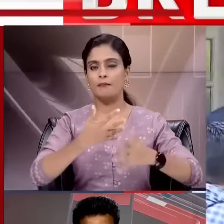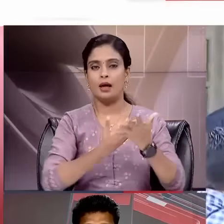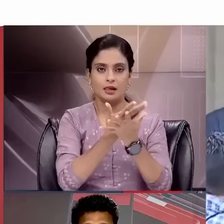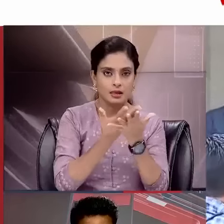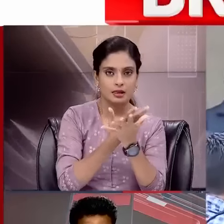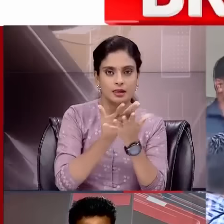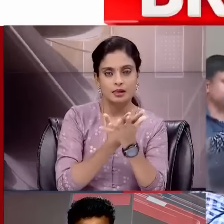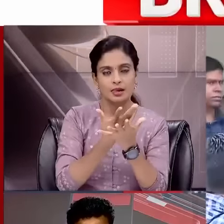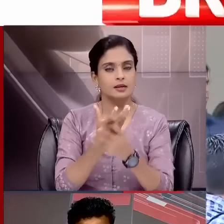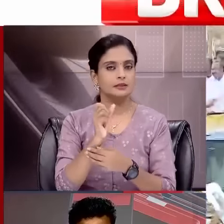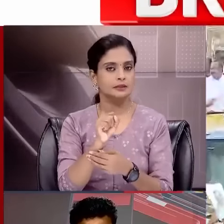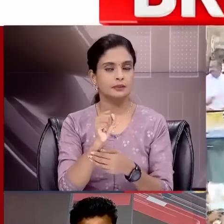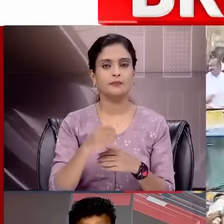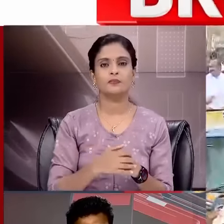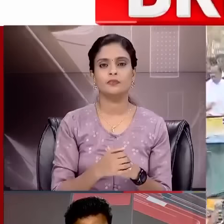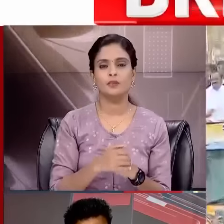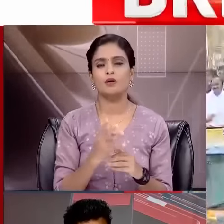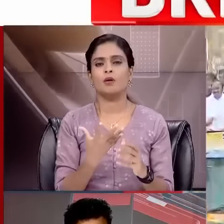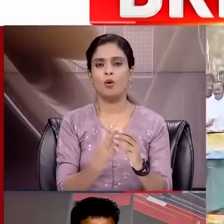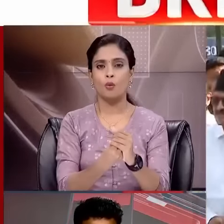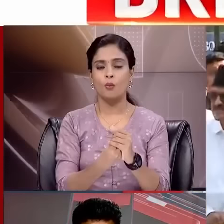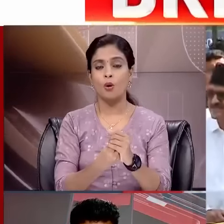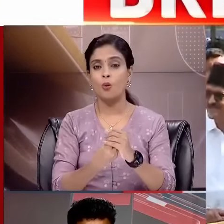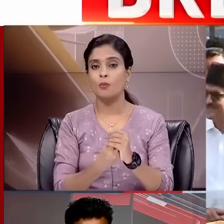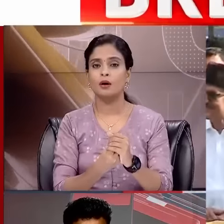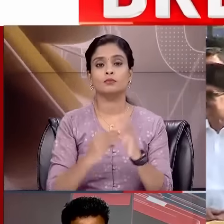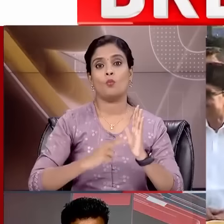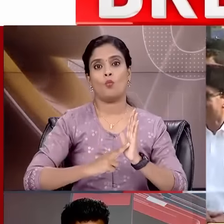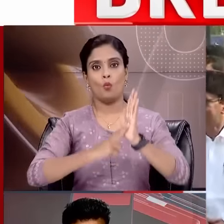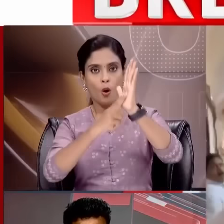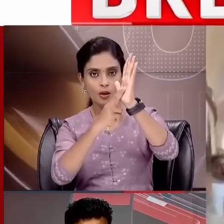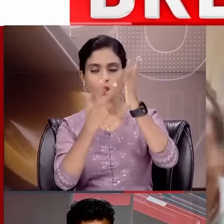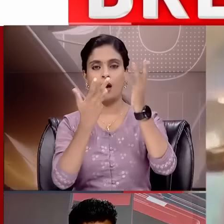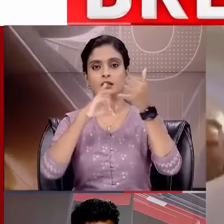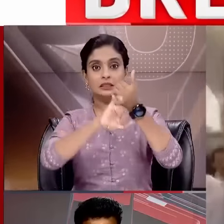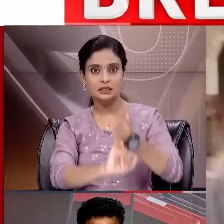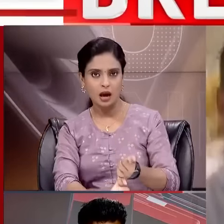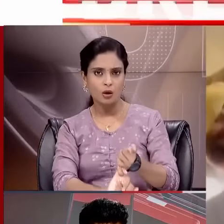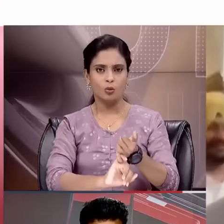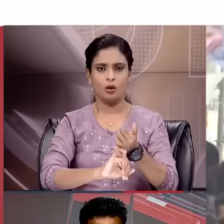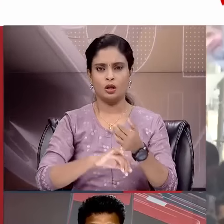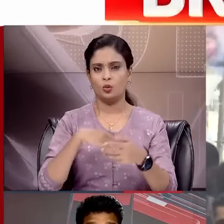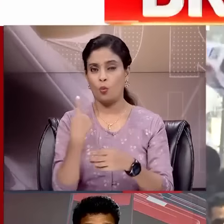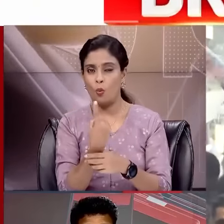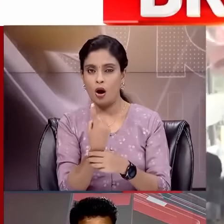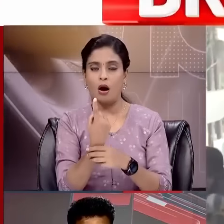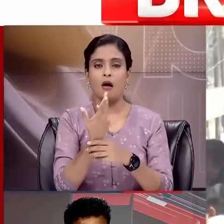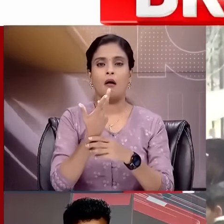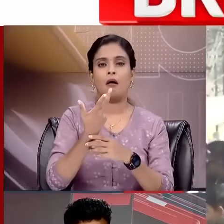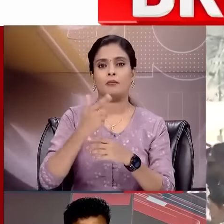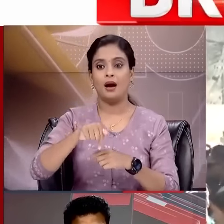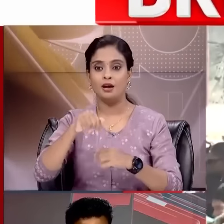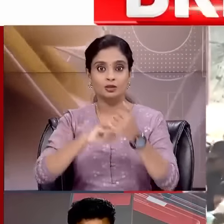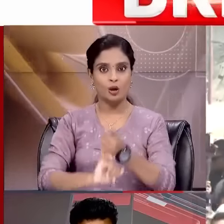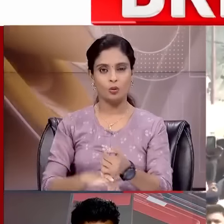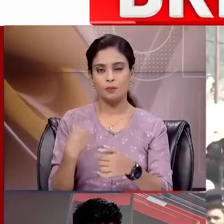ഒരു നീക്കത്തെ നമ്മൾ വിലയിരുത്താൻ മാത്രവുമല്ല ഉത്തരേന്ത്യയിൽ ദക്ഷിണേന്ത്യയിൽ കേരളത്തിൽ വയനാട്ടിൽ മാത്രം മത്സരിച്ചാൽ അത് ദോഷം ചെയ്യും ഉത്തരേന്ത്യയിലെ പ്രധാനപ്പെട്ട